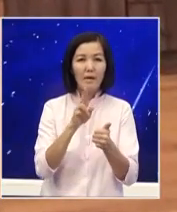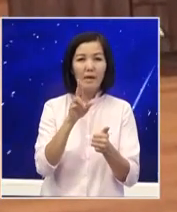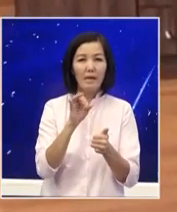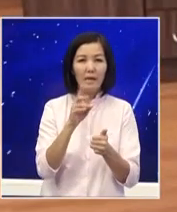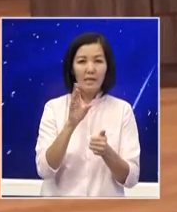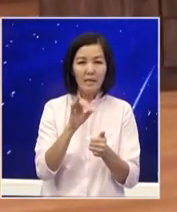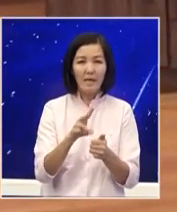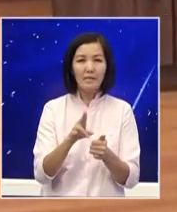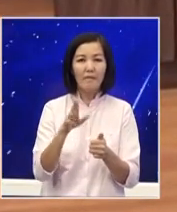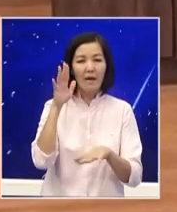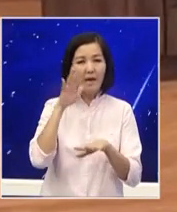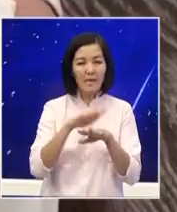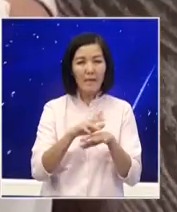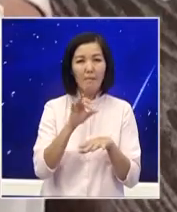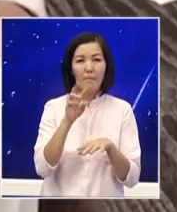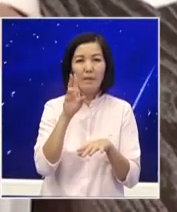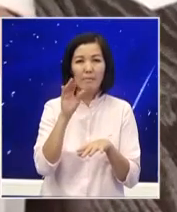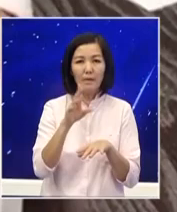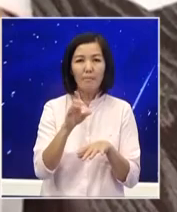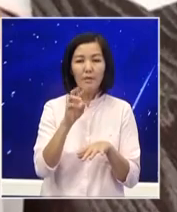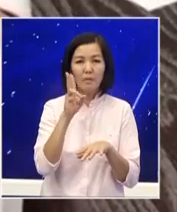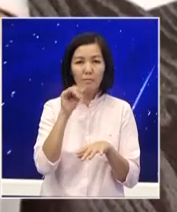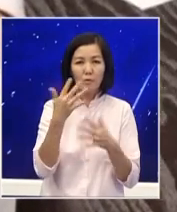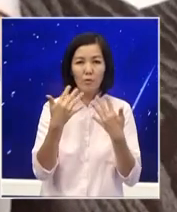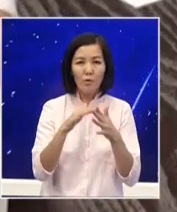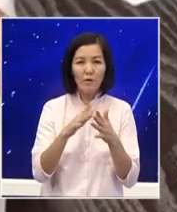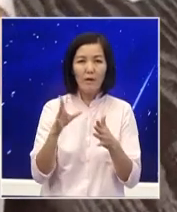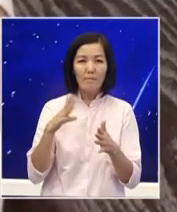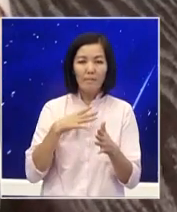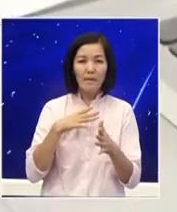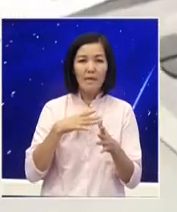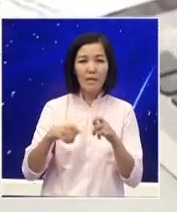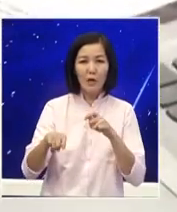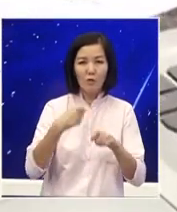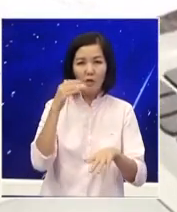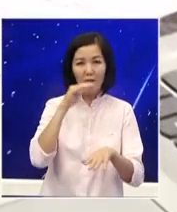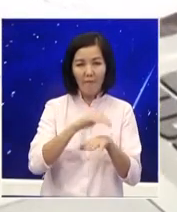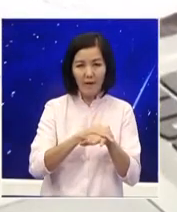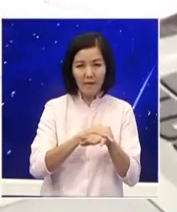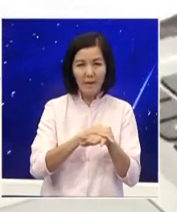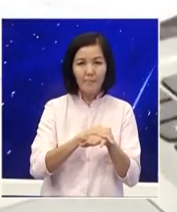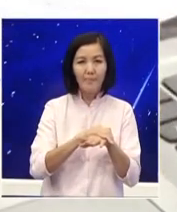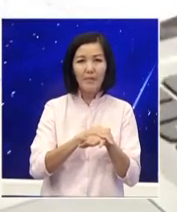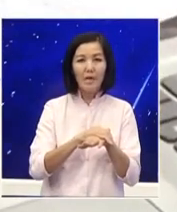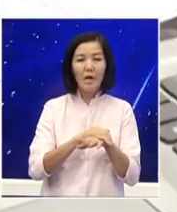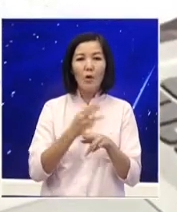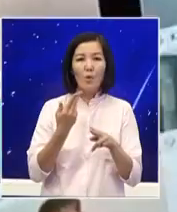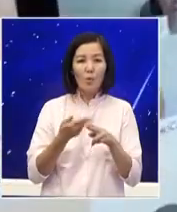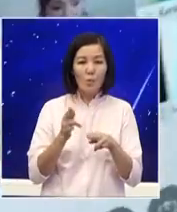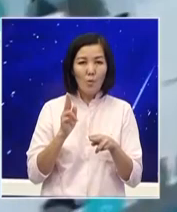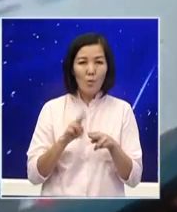района акимов болты пскова ибо сабинского сельских округов выявлены признаки дисциплинарного проступка выраженного